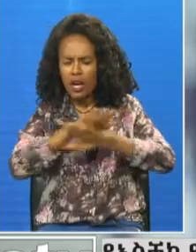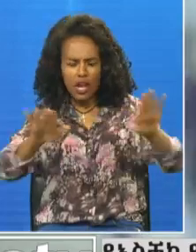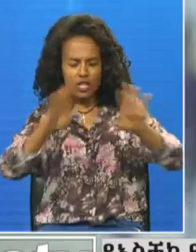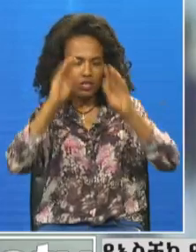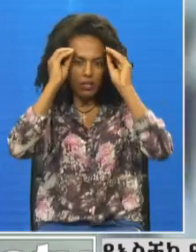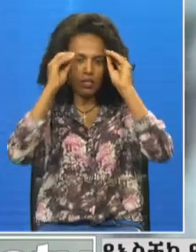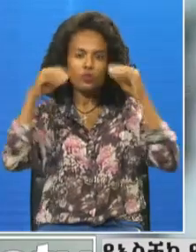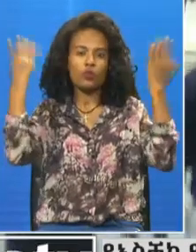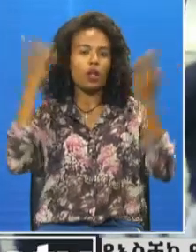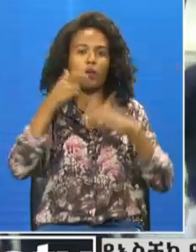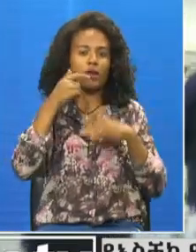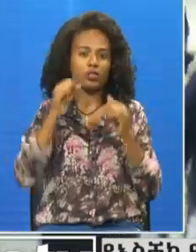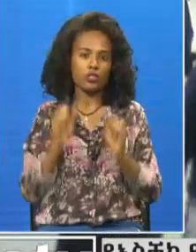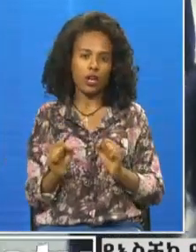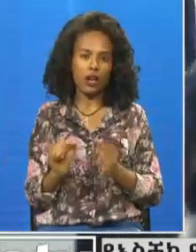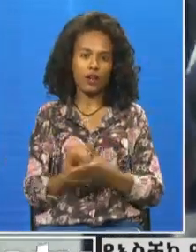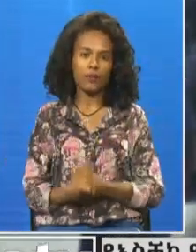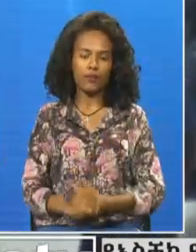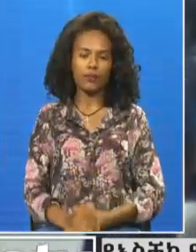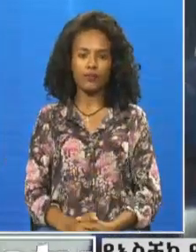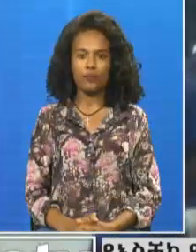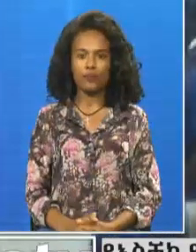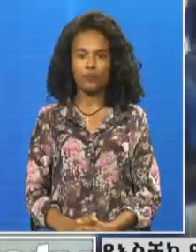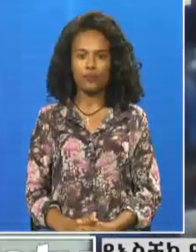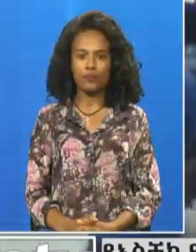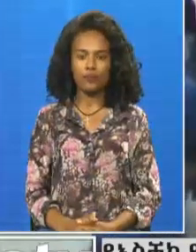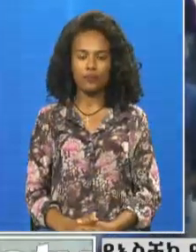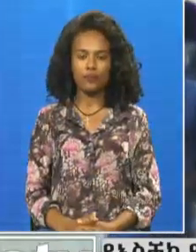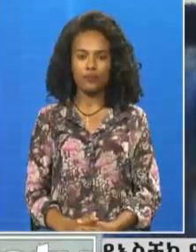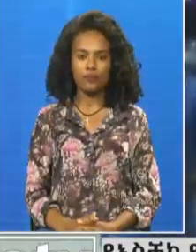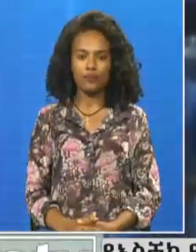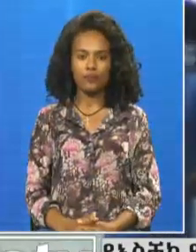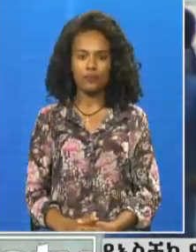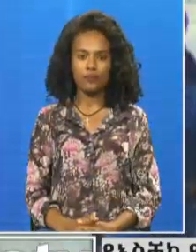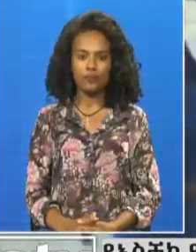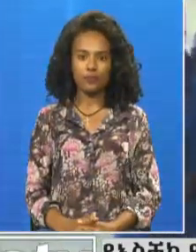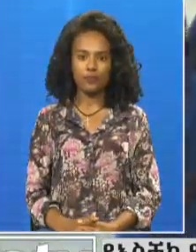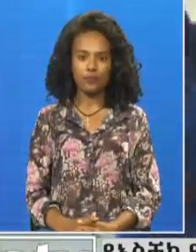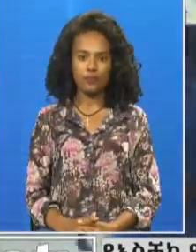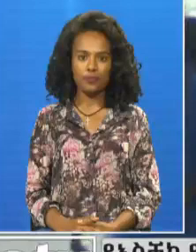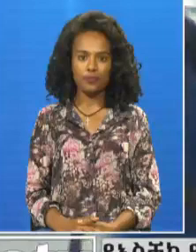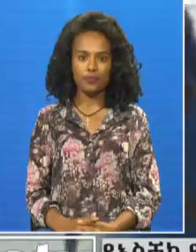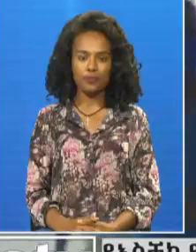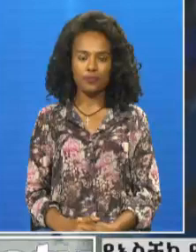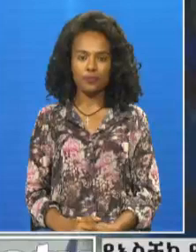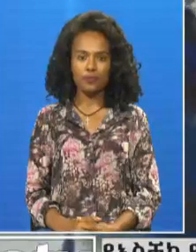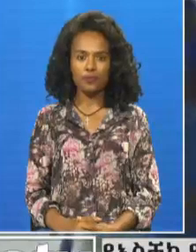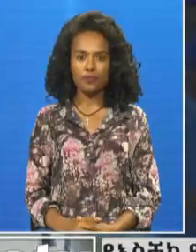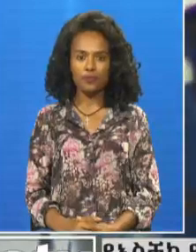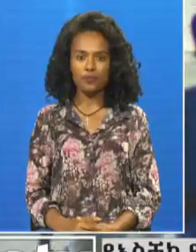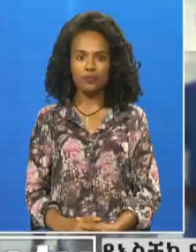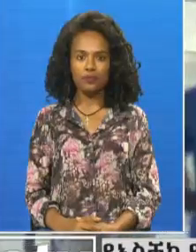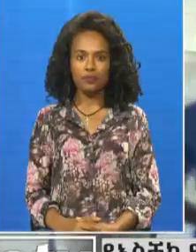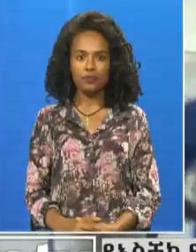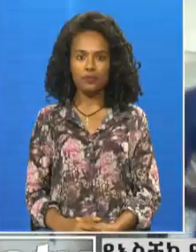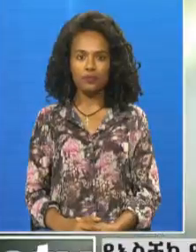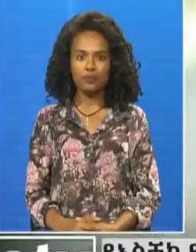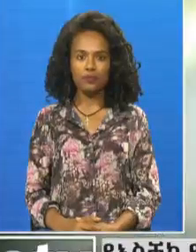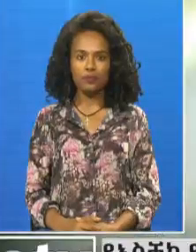ከዚሁ ጋር በተያያዘ ዚህ አዲስ አበባ ሜክሲኮ አካባቢ ያለውን የህብረተሰቡን እንቅስቃሴ ምን ይመስላል የሚለውን